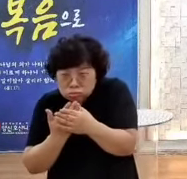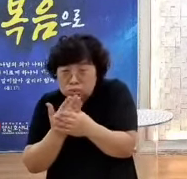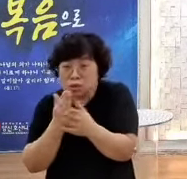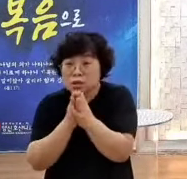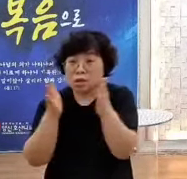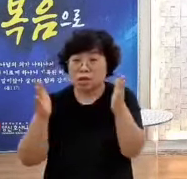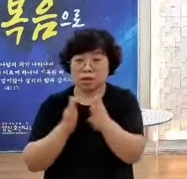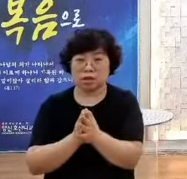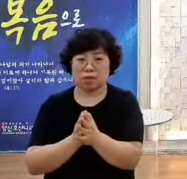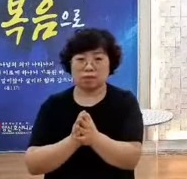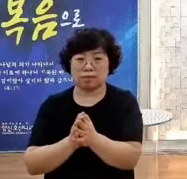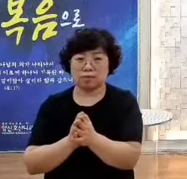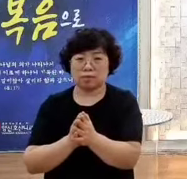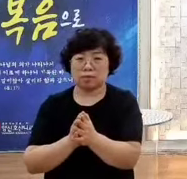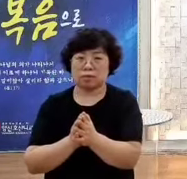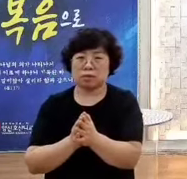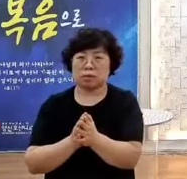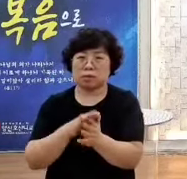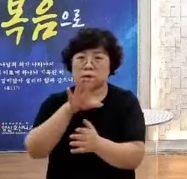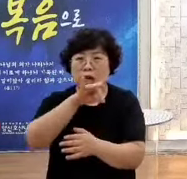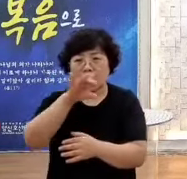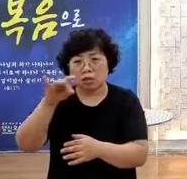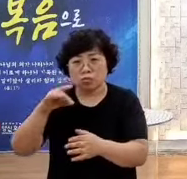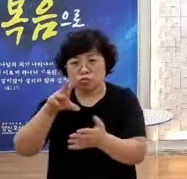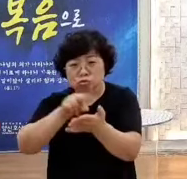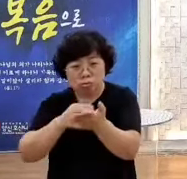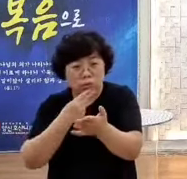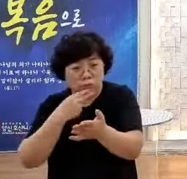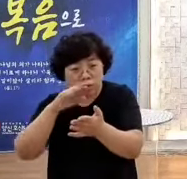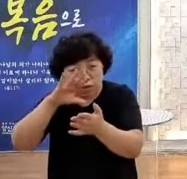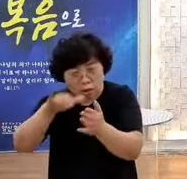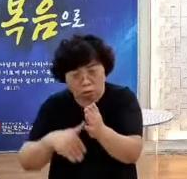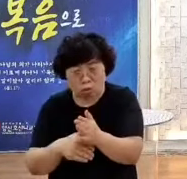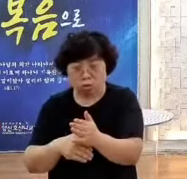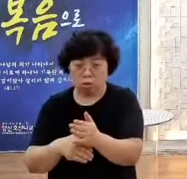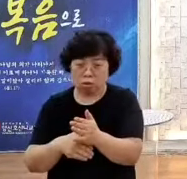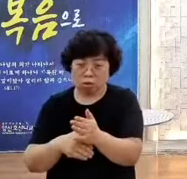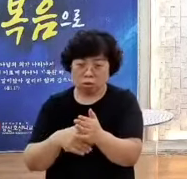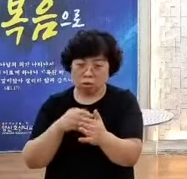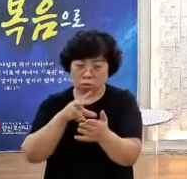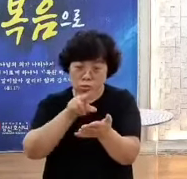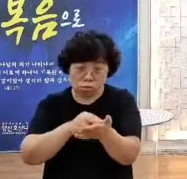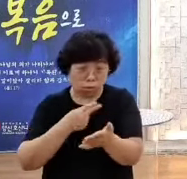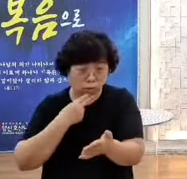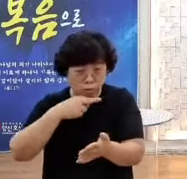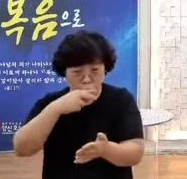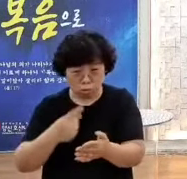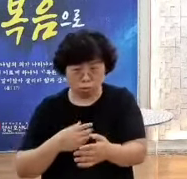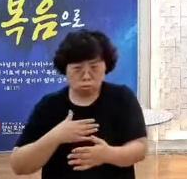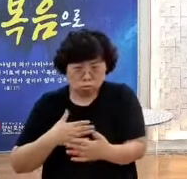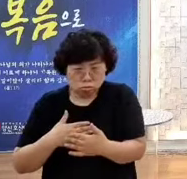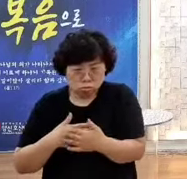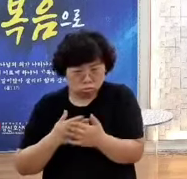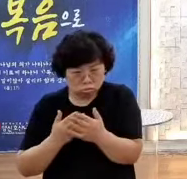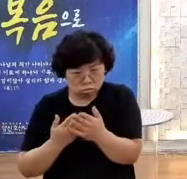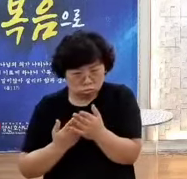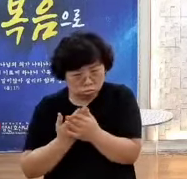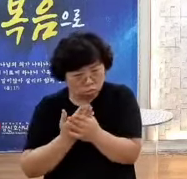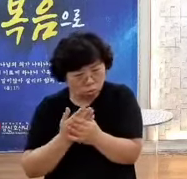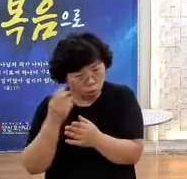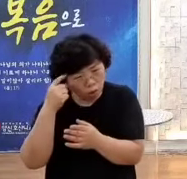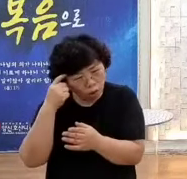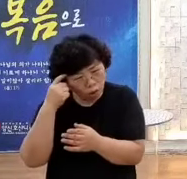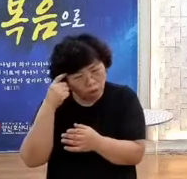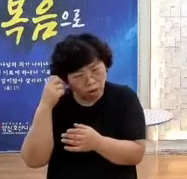때로는요, 어떨 때는 아무런 문제가 없어도 불안할 때가 있습니다. 내가 이렇게 살아도 되나? 또 갑자기 무슨 일이 생길 거 아닌가? 이런 불안까지